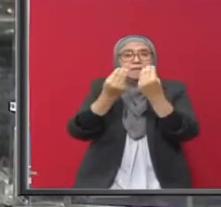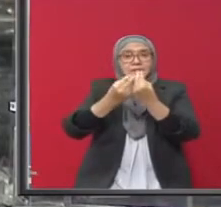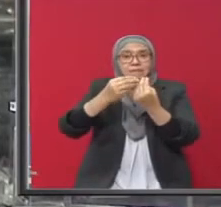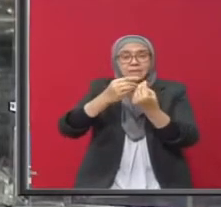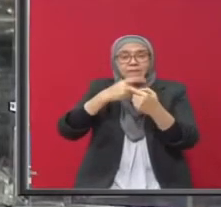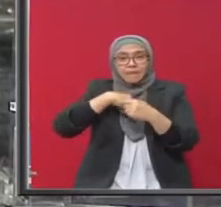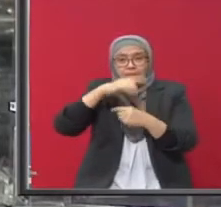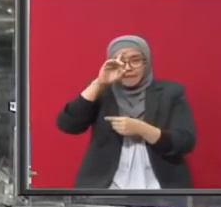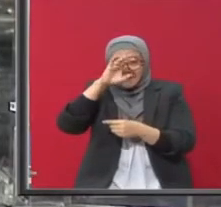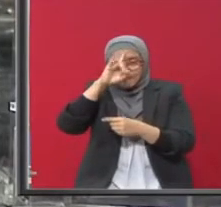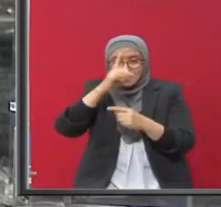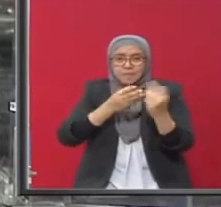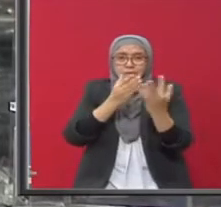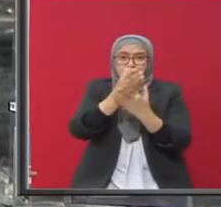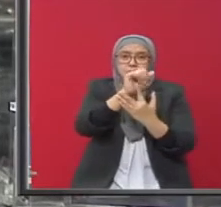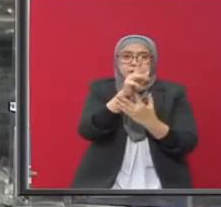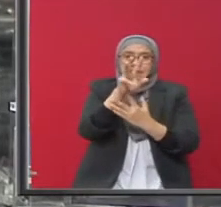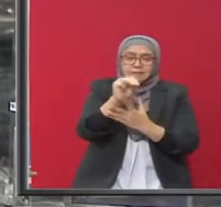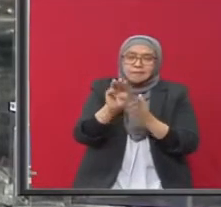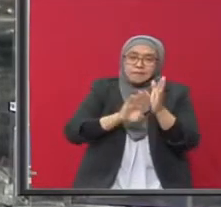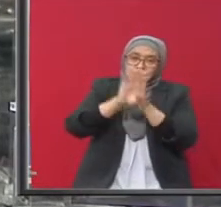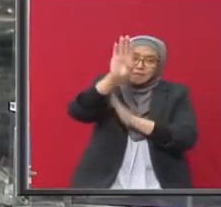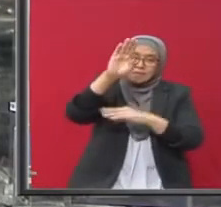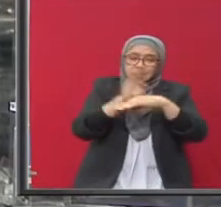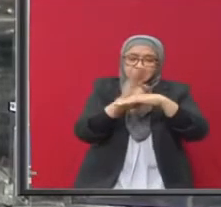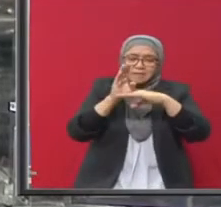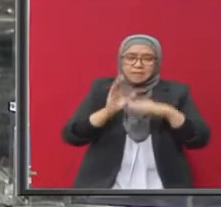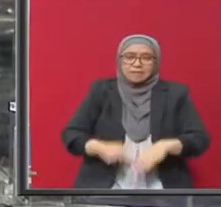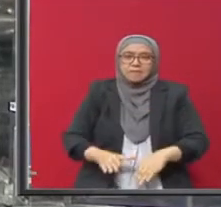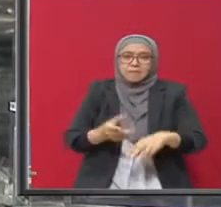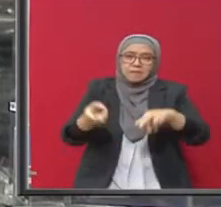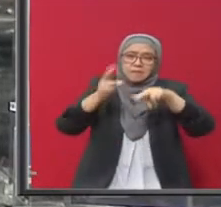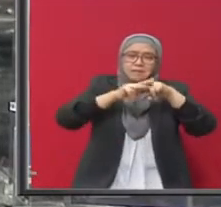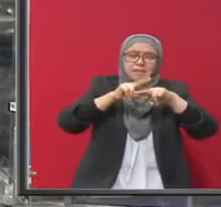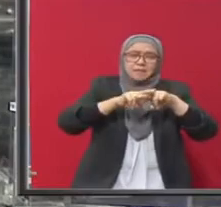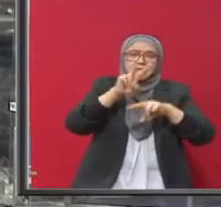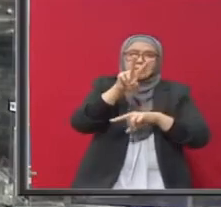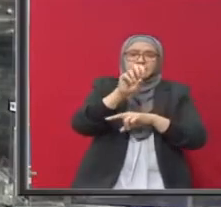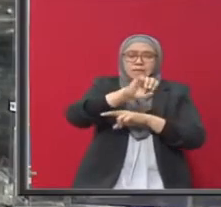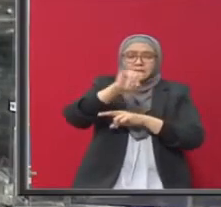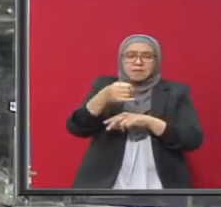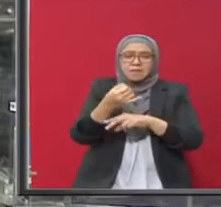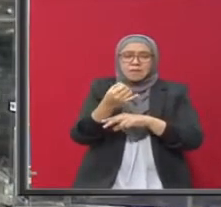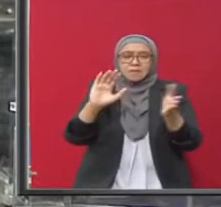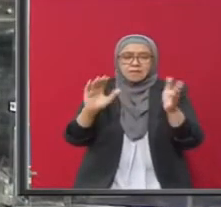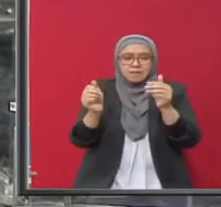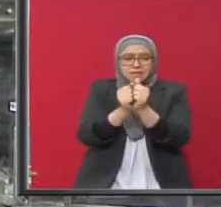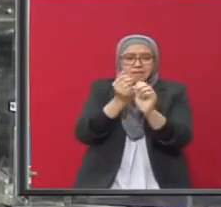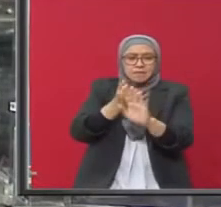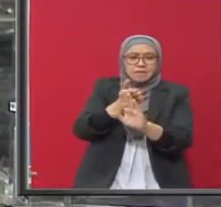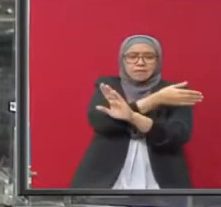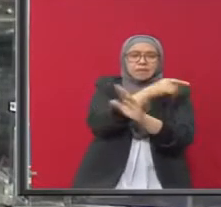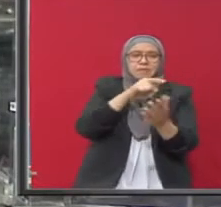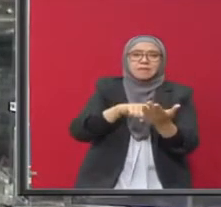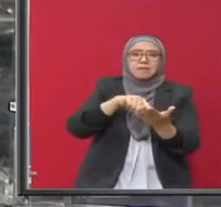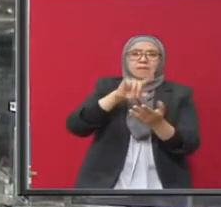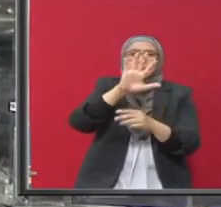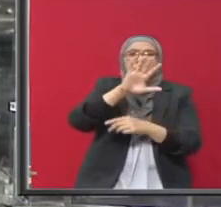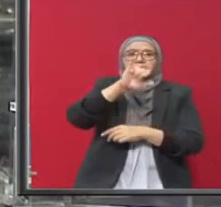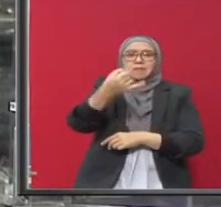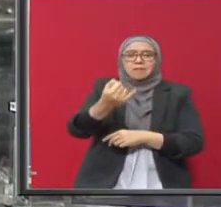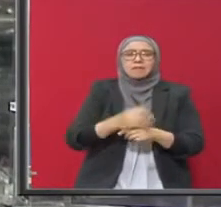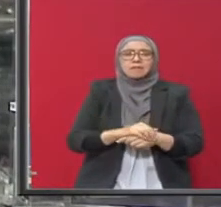usahawan masyarakat India yang telah dinaikkan kepada RM20 juta berbanding sebelum ini RM5 juta.